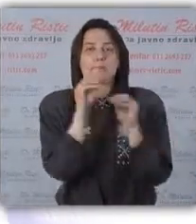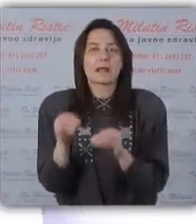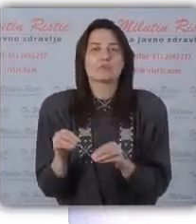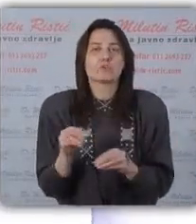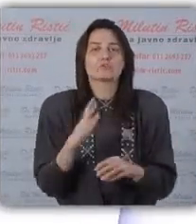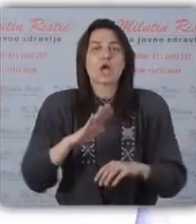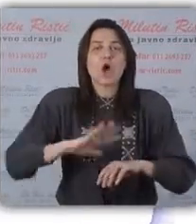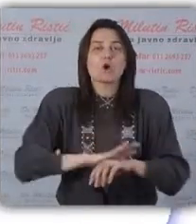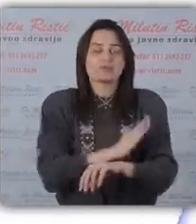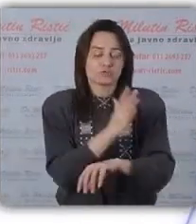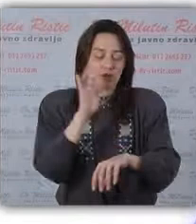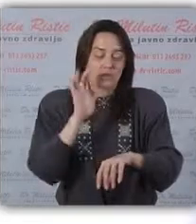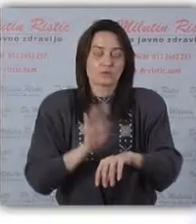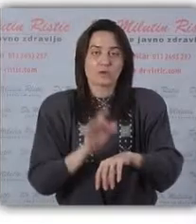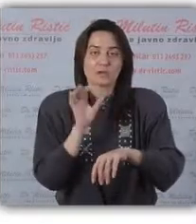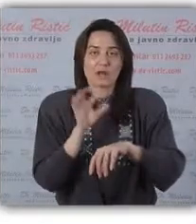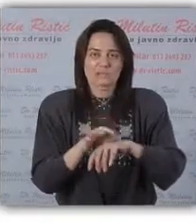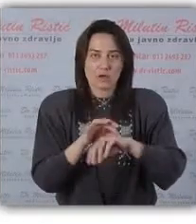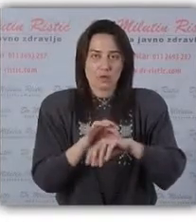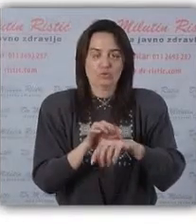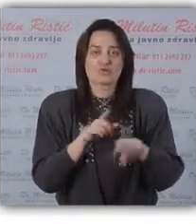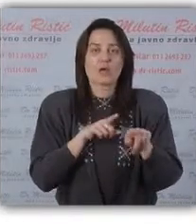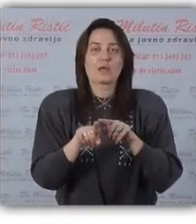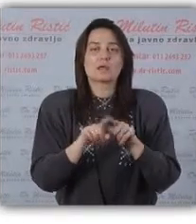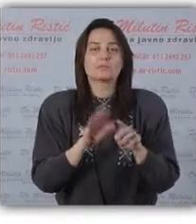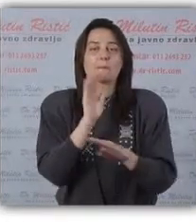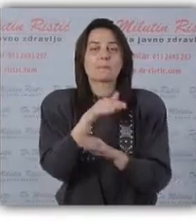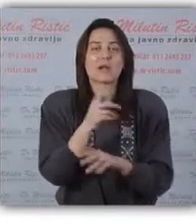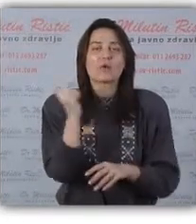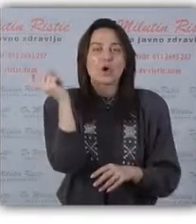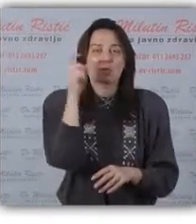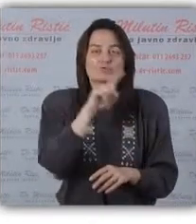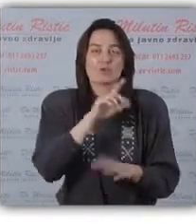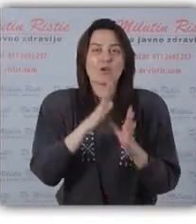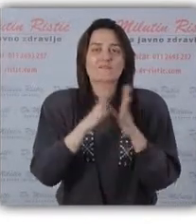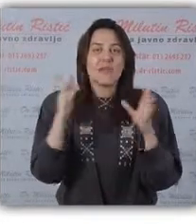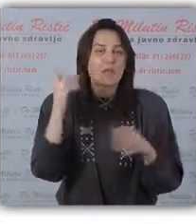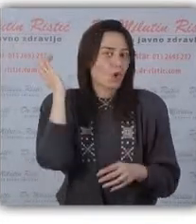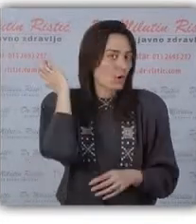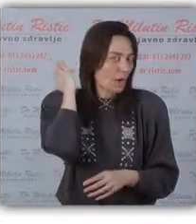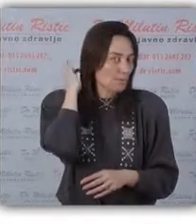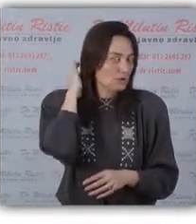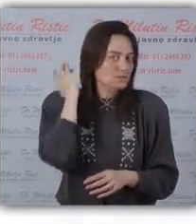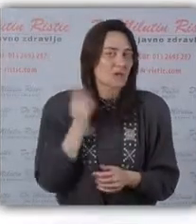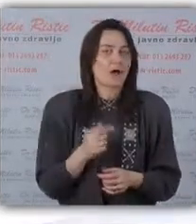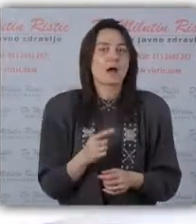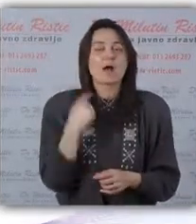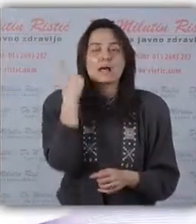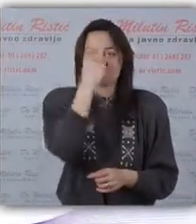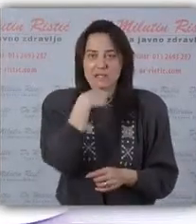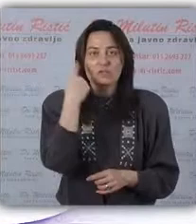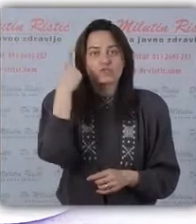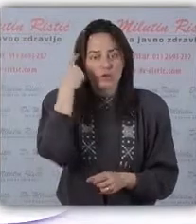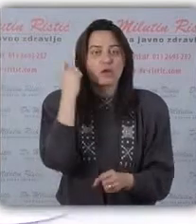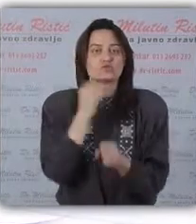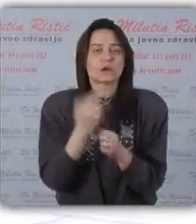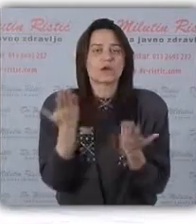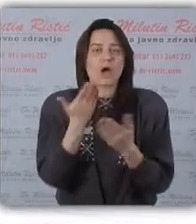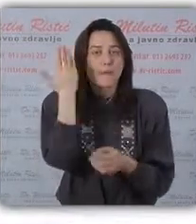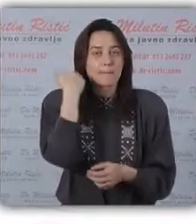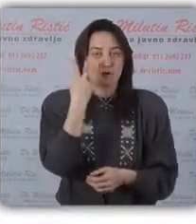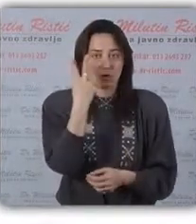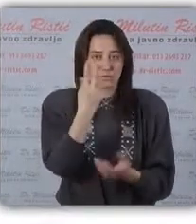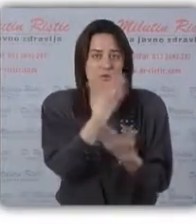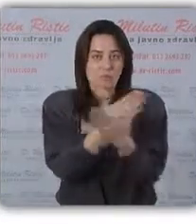koji prenosi osjećaj dodira sa kože, takođe preko kičmene moždine do velikog mozga. Na sličan način